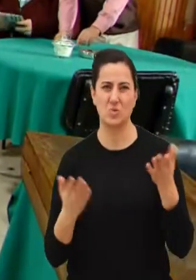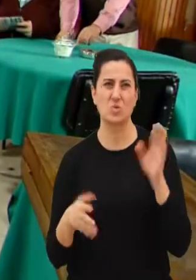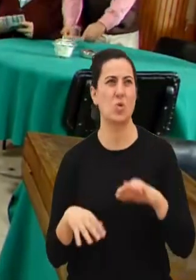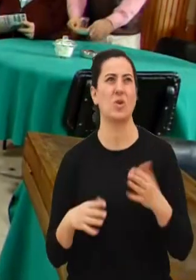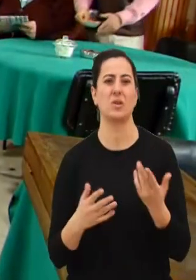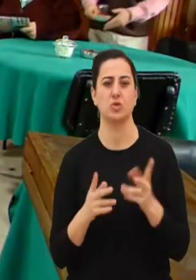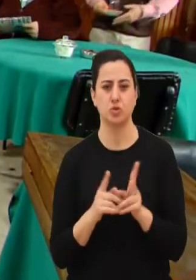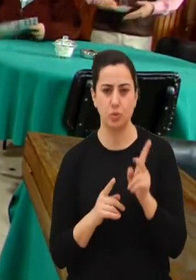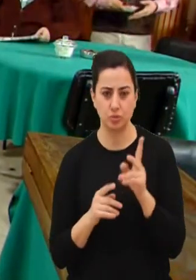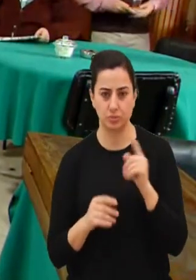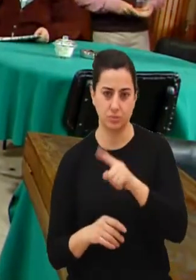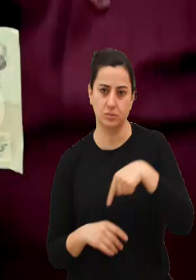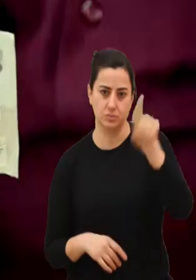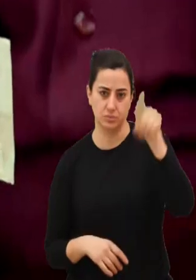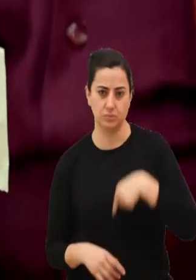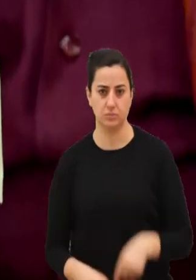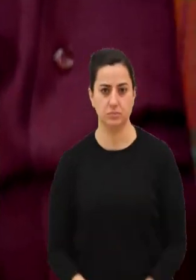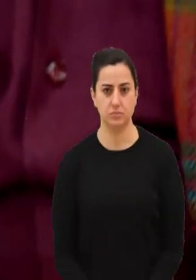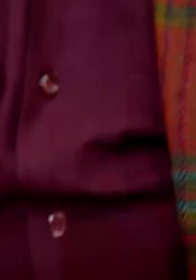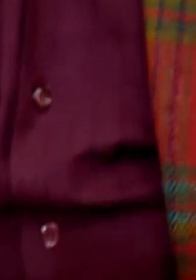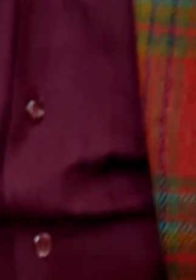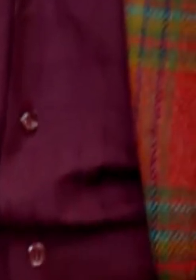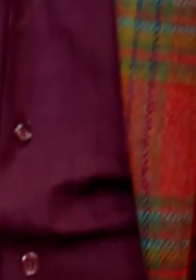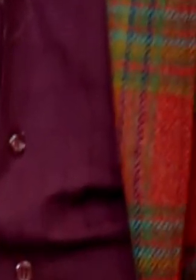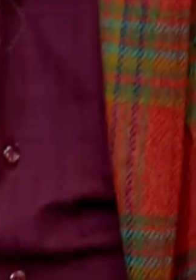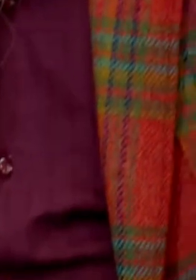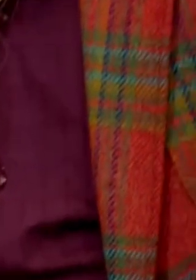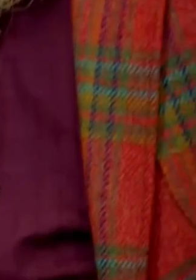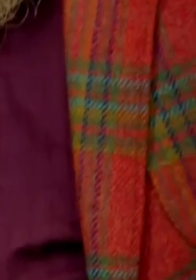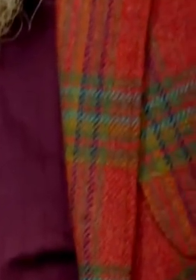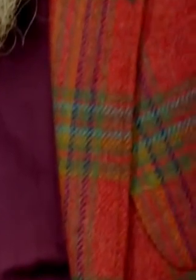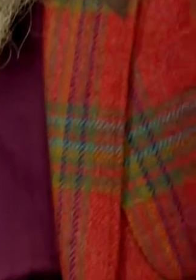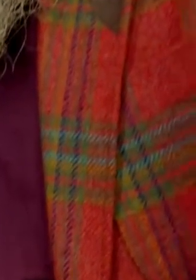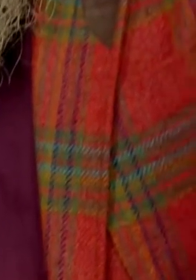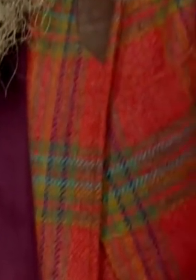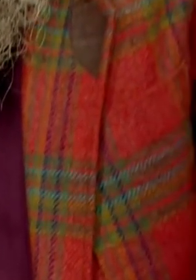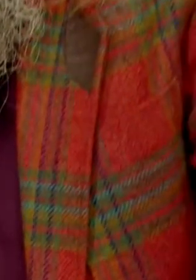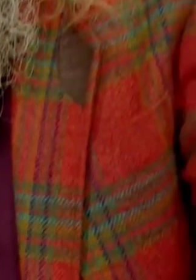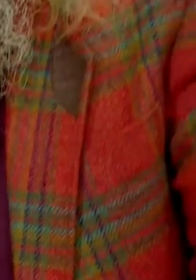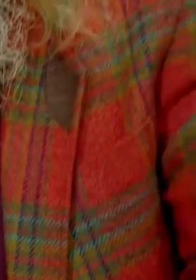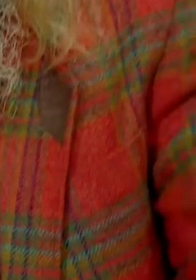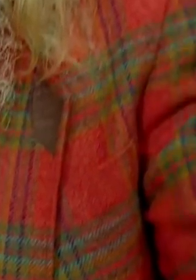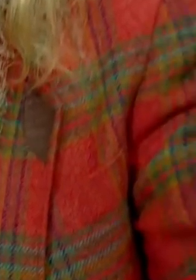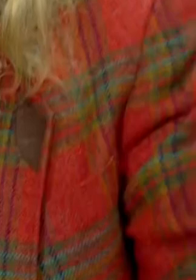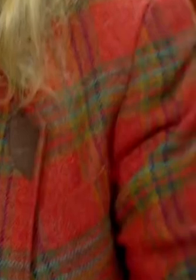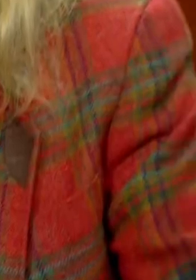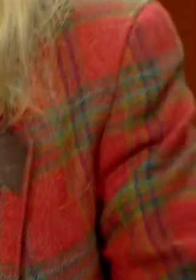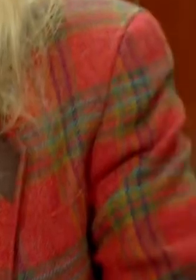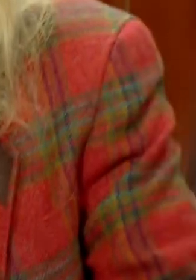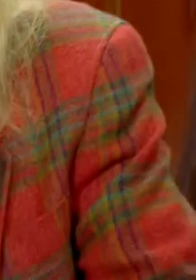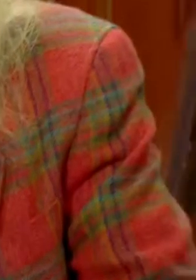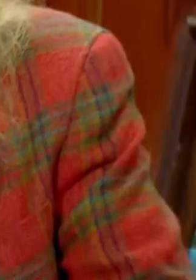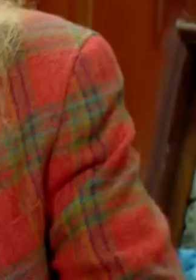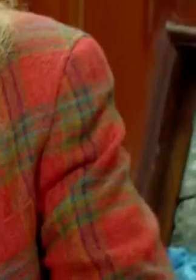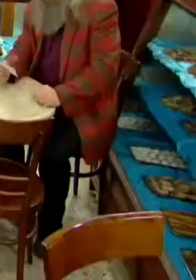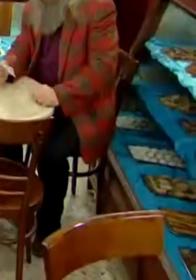da bak gidip kuponu yatıracaksın. Basri üstünde mor gömleği, kaşe ceketiyle pastanede oturmuş, manalı manalı